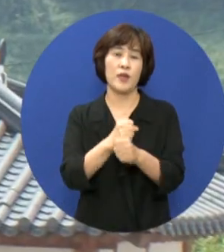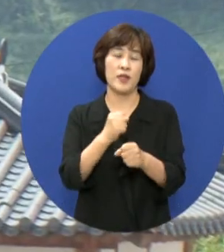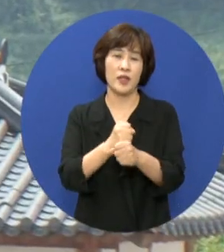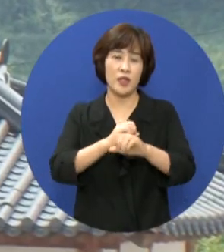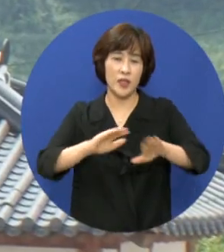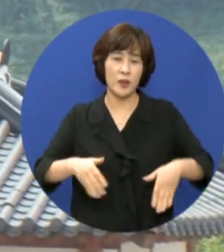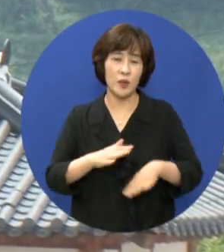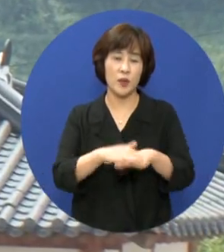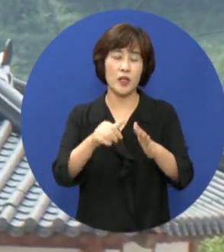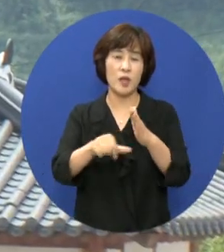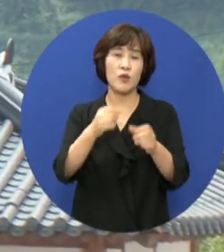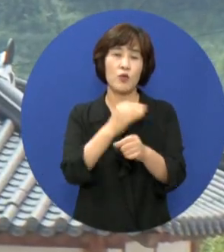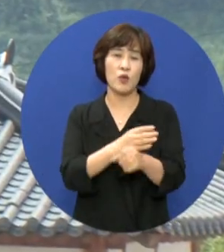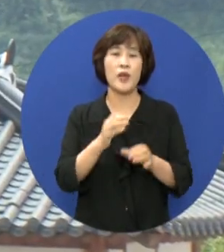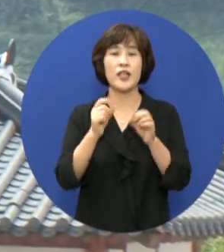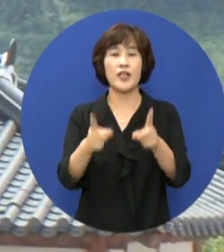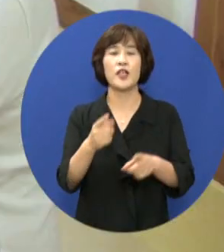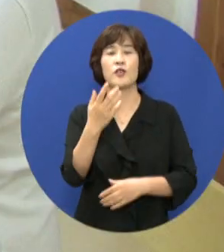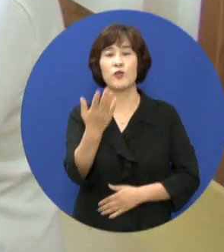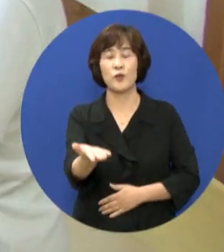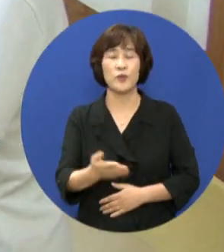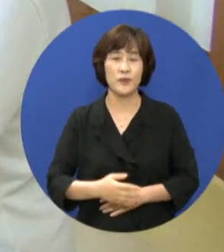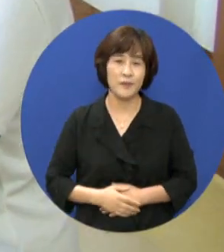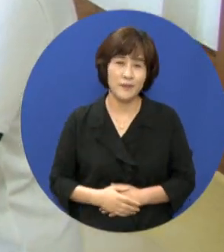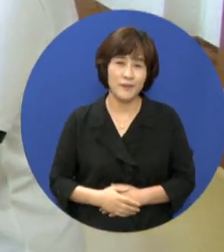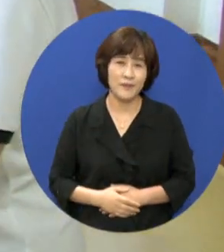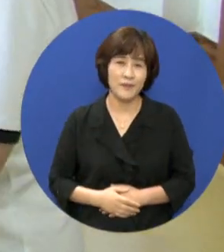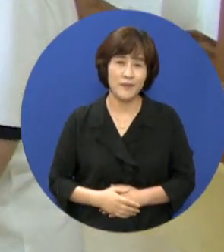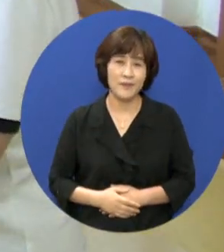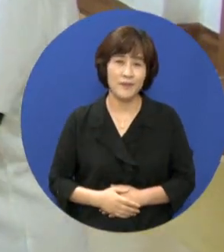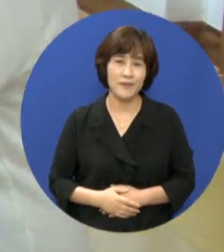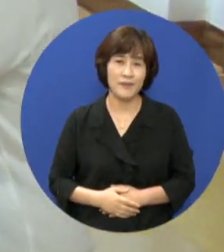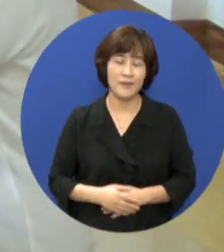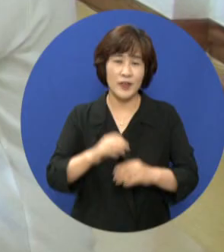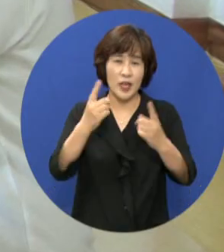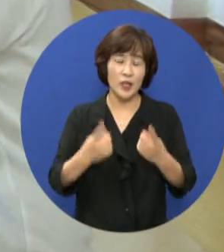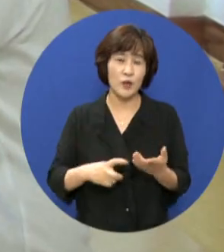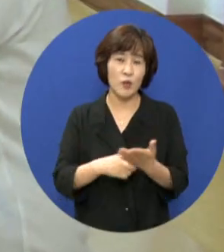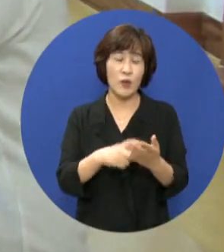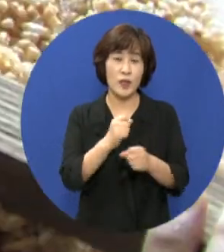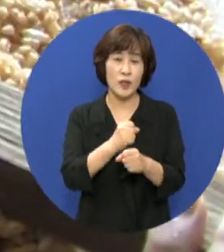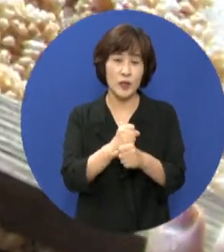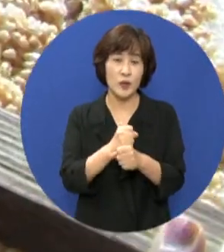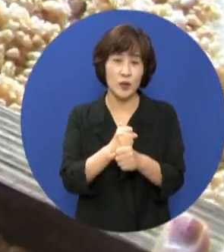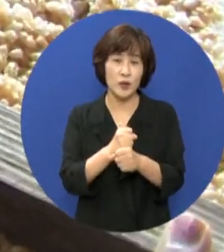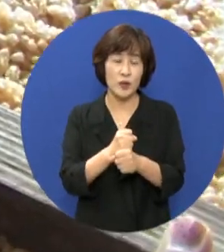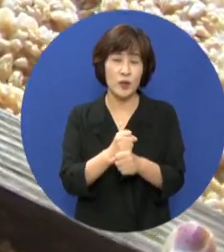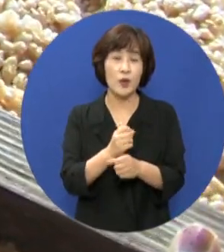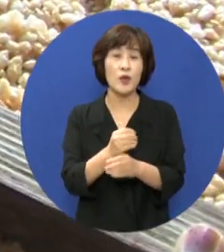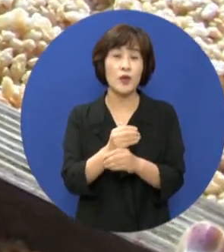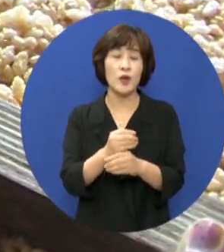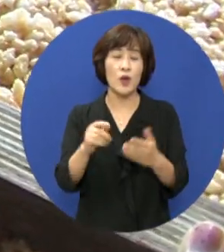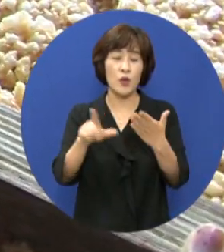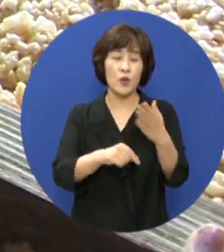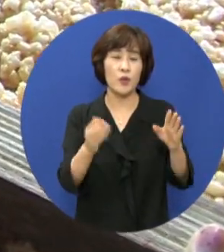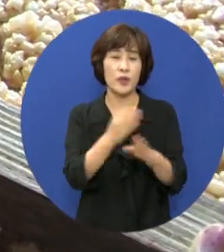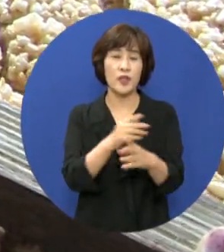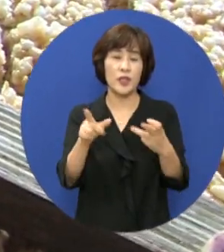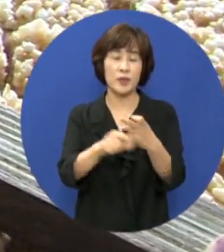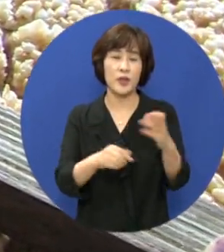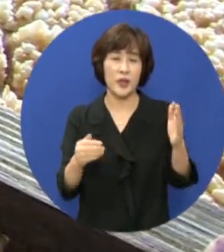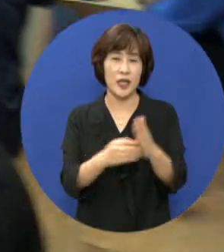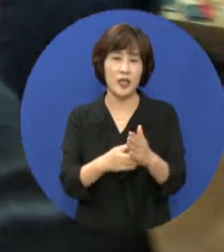전남 농산물을 구입할 기회를 제공하기로 했습니다 할인쿠폰 발행 기간은 오는 9월부터 12월까지 이며